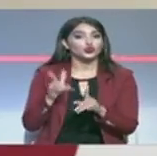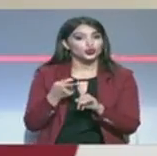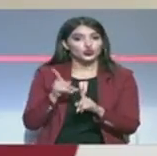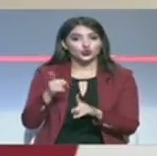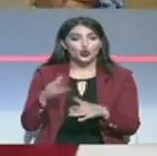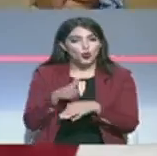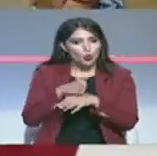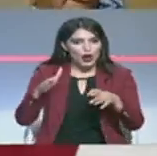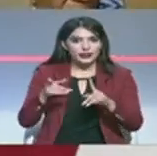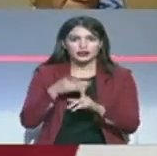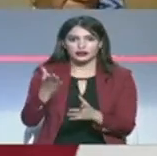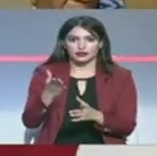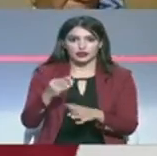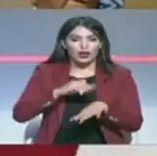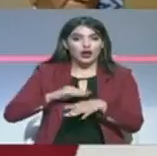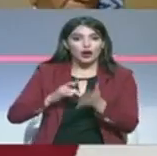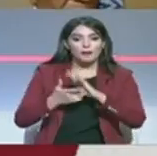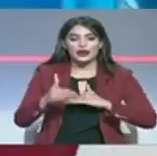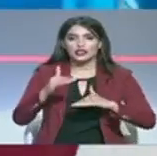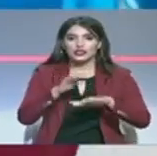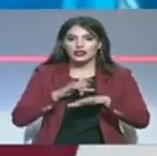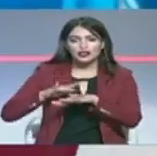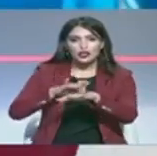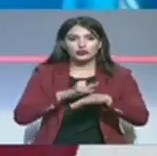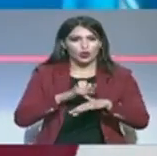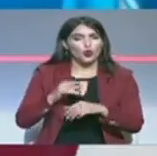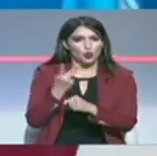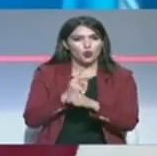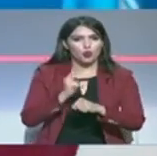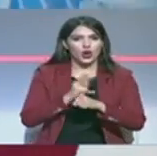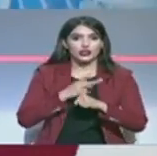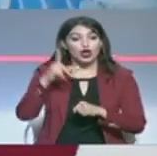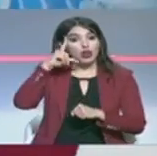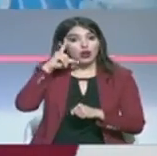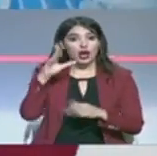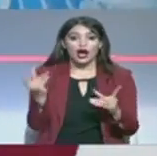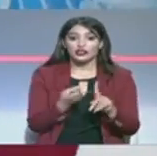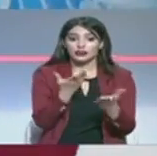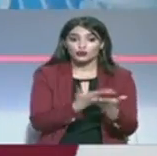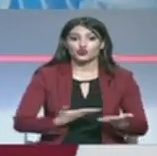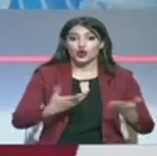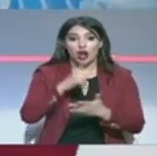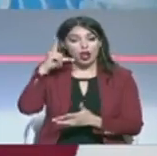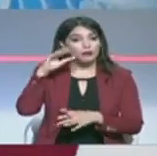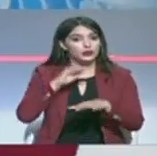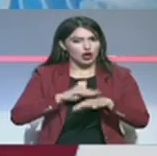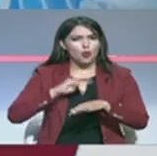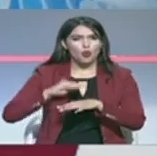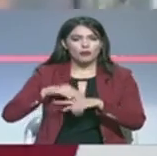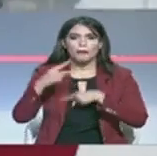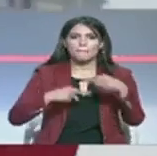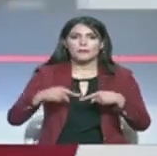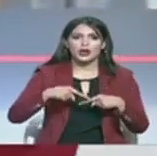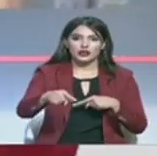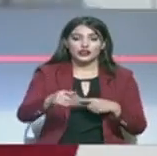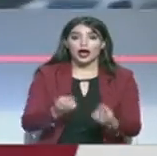واسعة النطاق مع ما يترتب على ذلك من عواقب وخيمة على البلاد والمنطقة برمتها، تحذيرات تزامنت مع